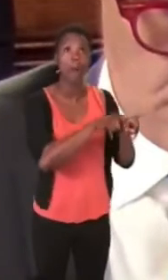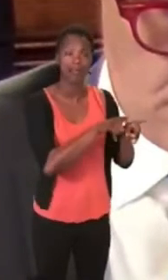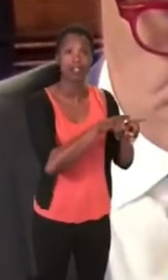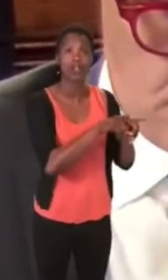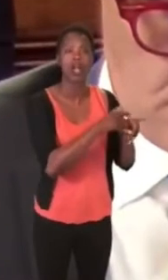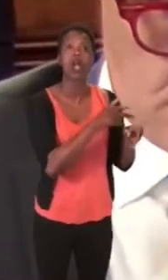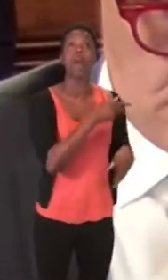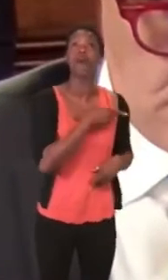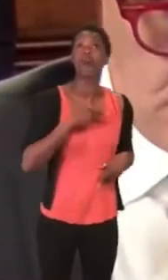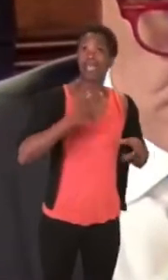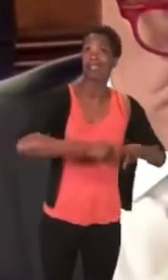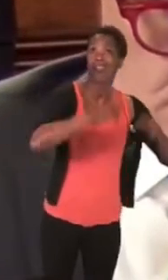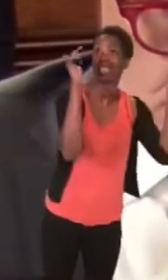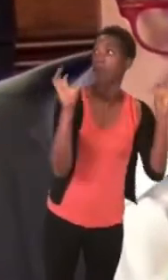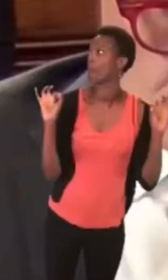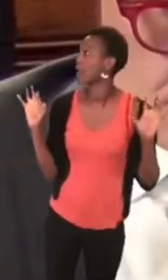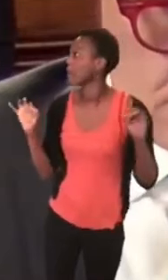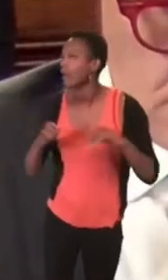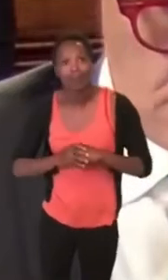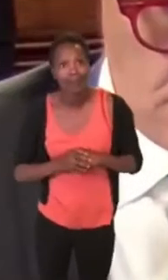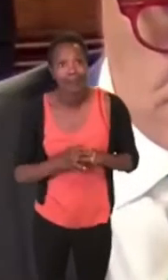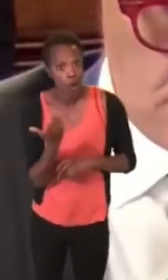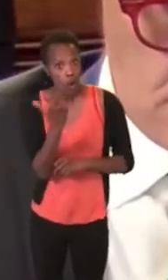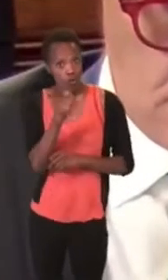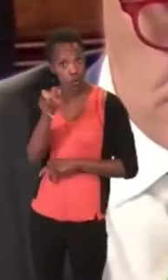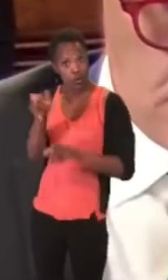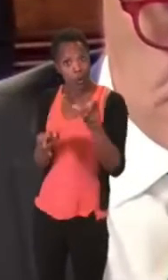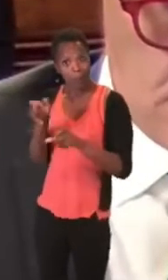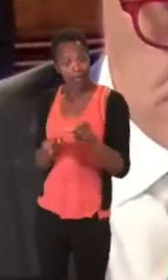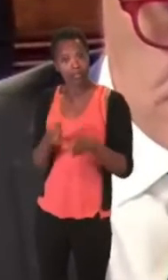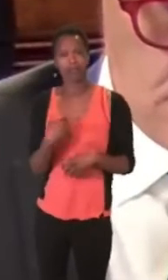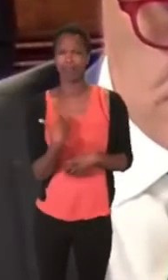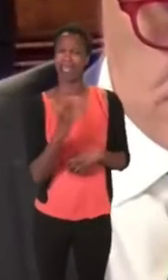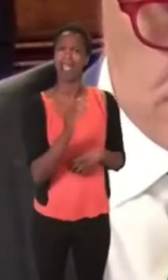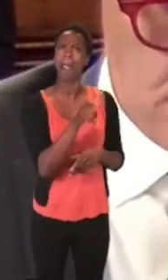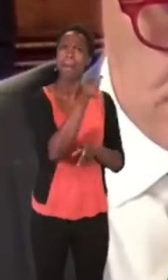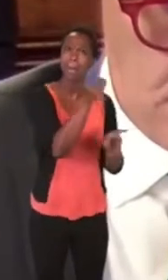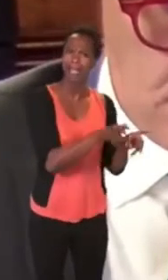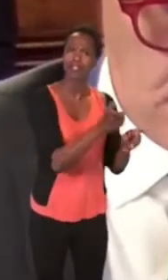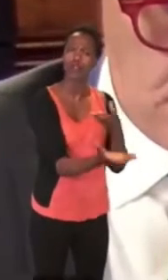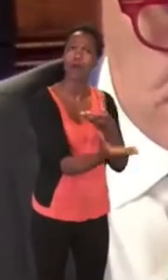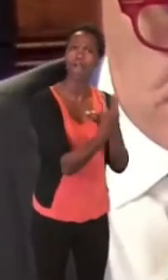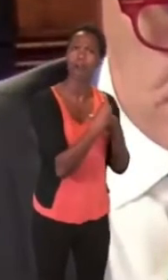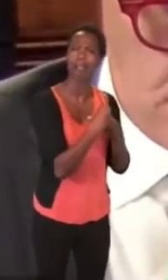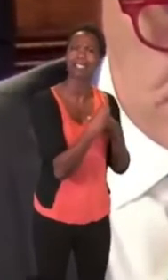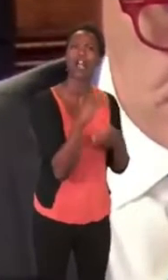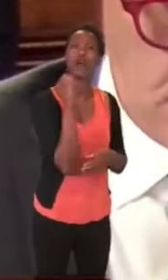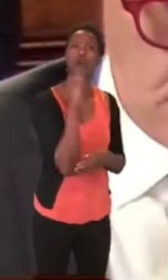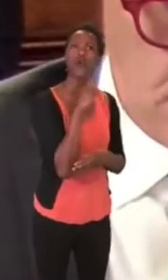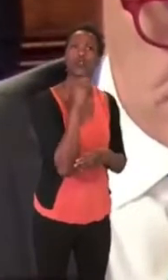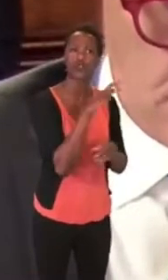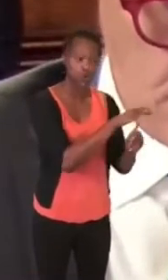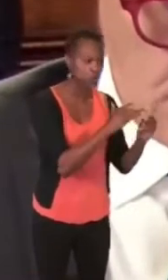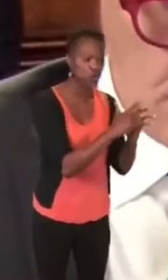200 acteurs, mais pas les principaux acteurs de l'urgence sociale que sont le Prado ou le Diaconat, par